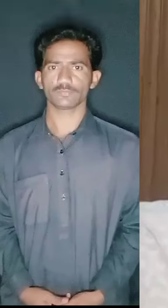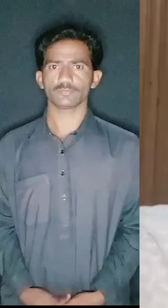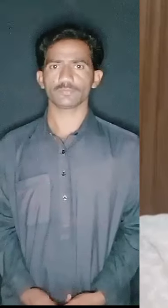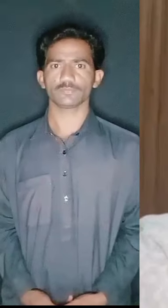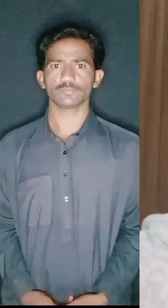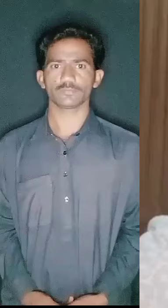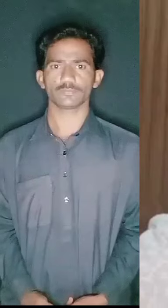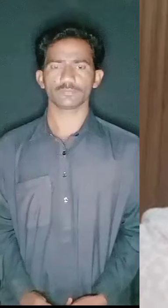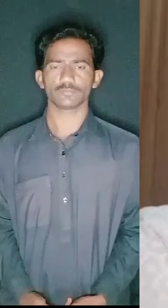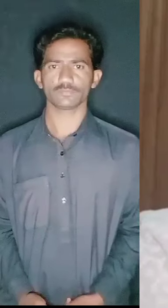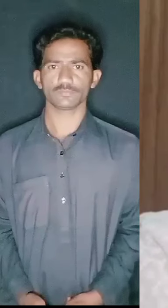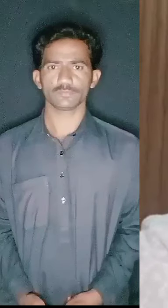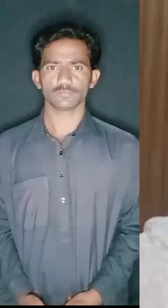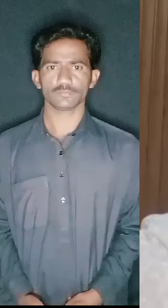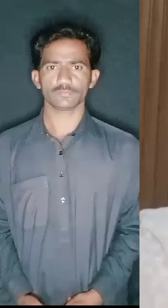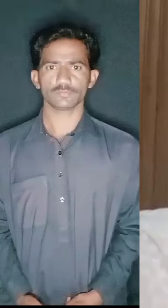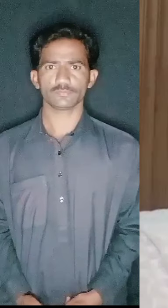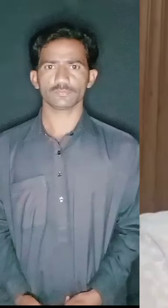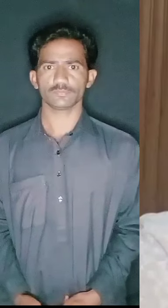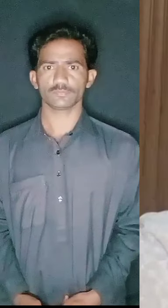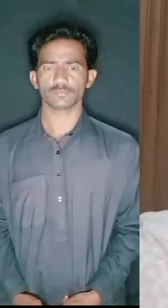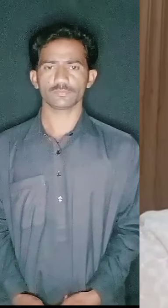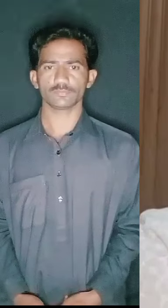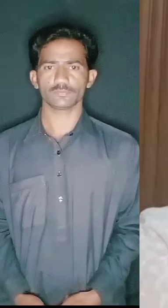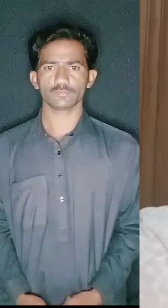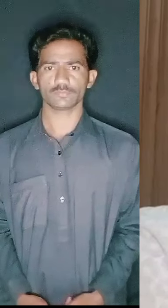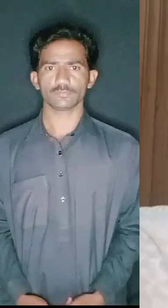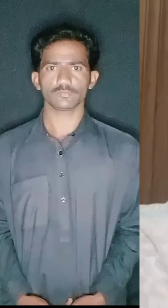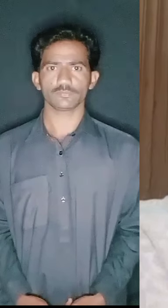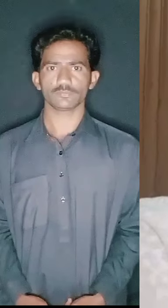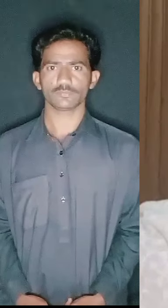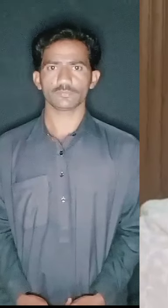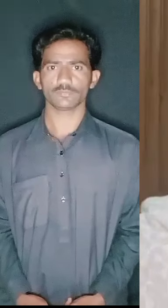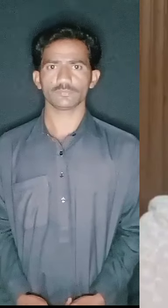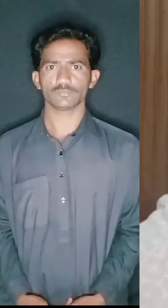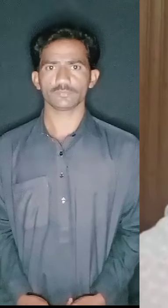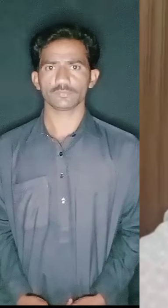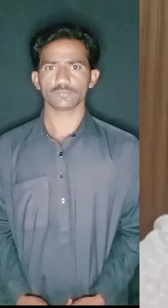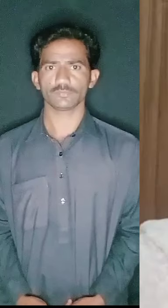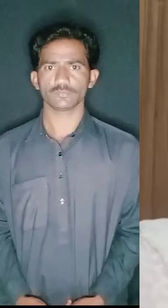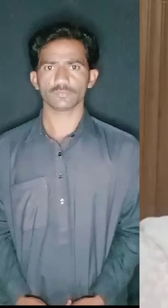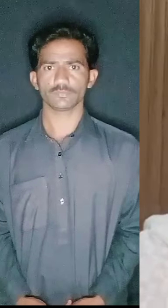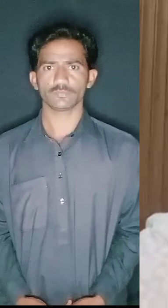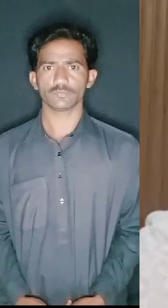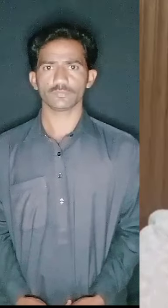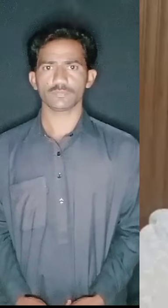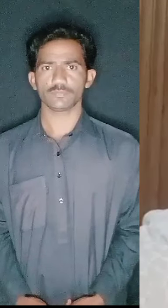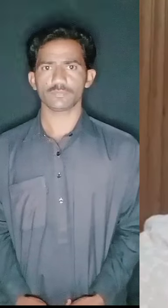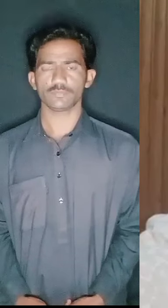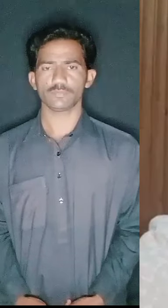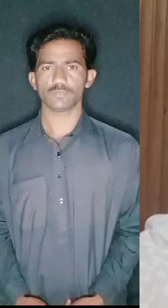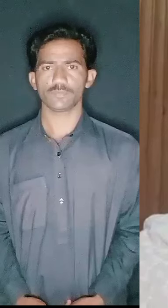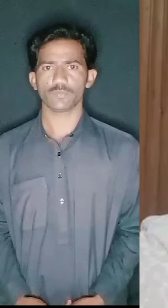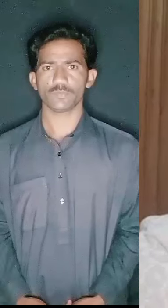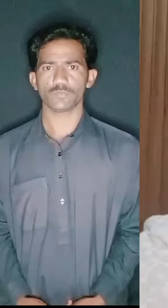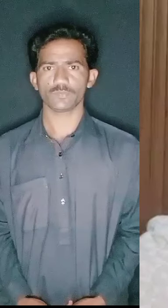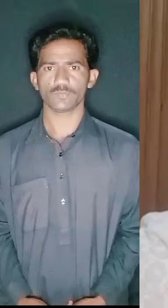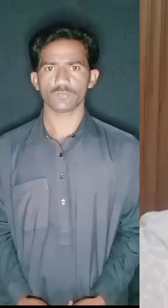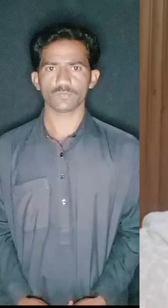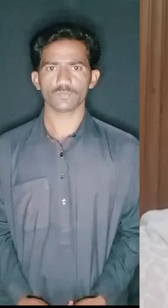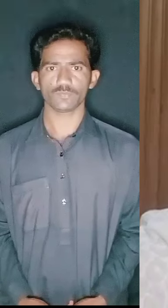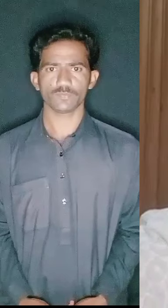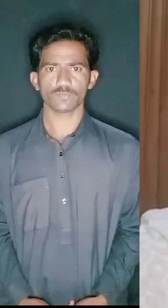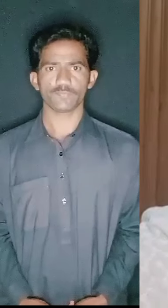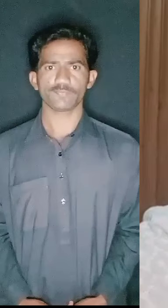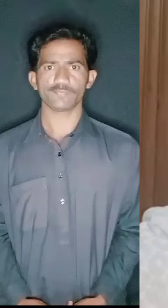पड़ा जी, और आप भी उसको प्यार करने लग पड़ी जी। तो ये गलत मामलात कब स्टार्ट हुए आपके?